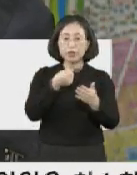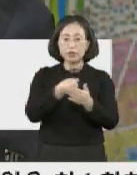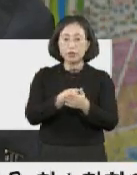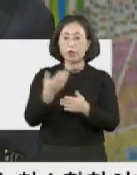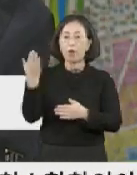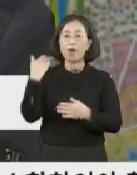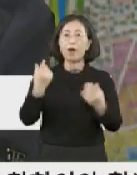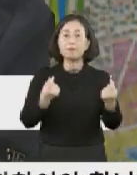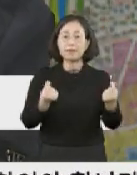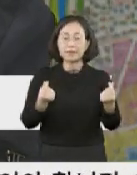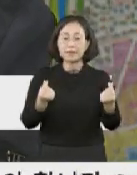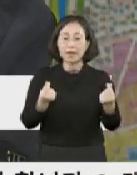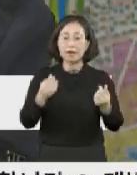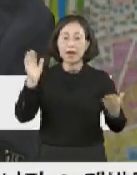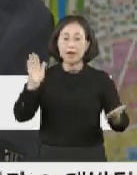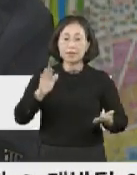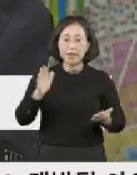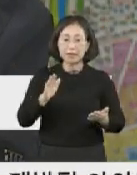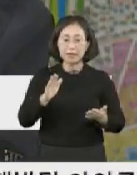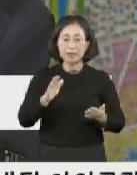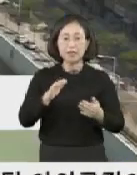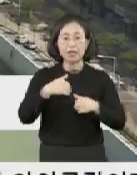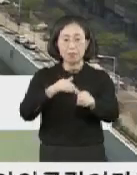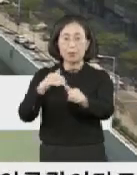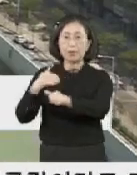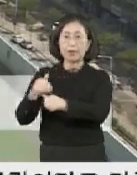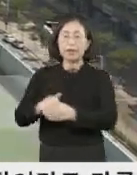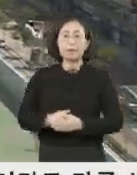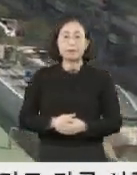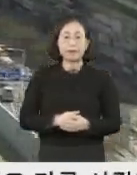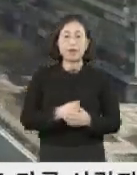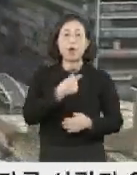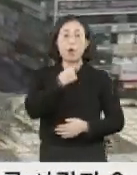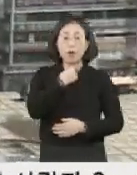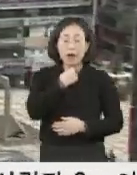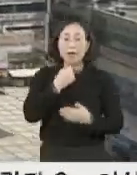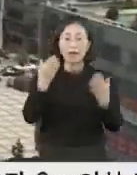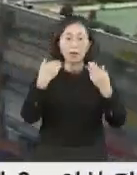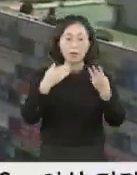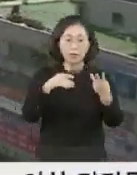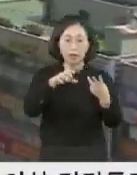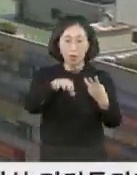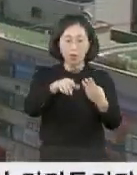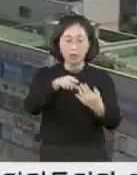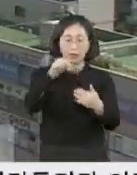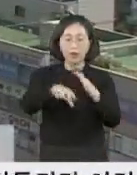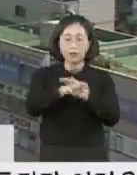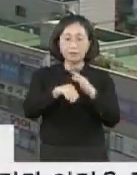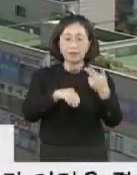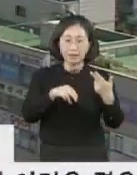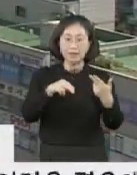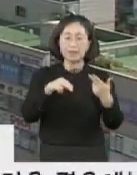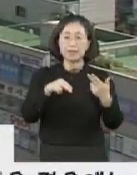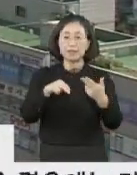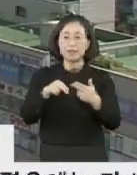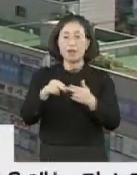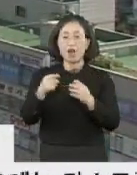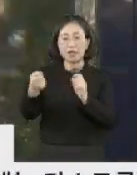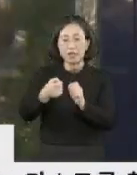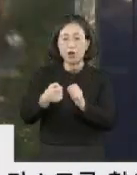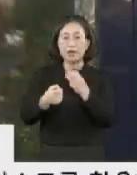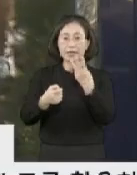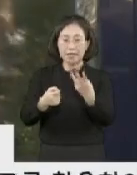크게 다르지 않게 학생들이 배정받을 수 있도록 하고요. 희망 학교를 세 곳 선택해 추첨 7대 근거리 3